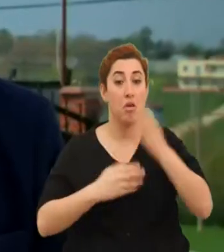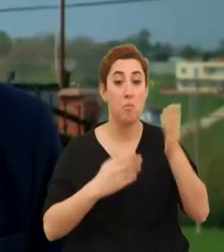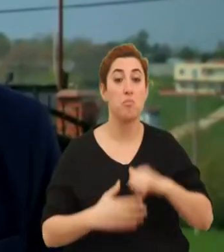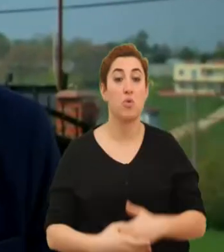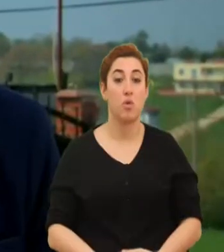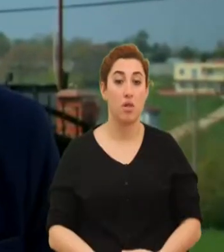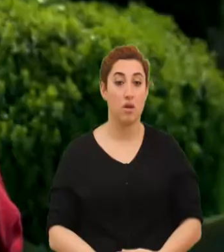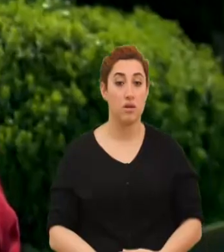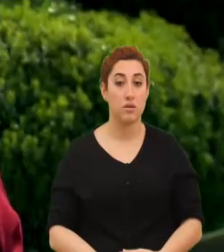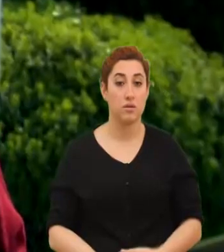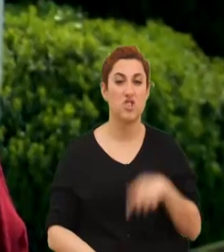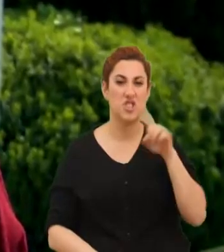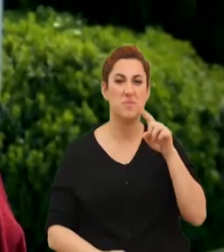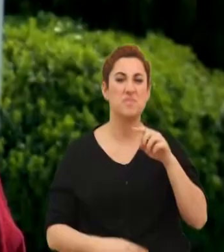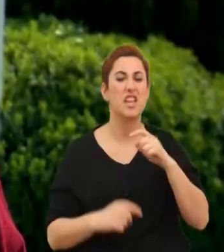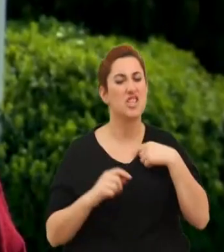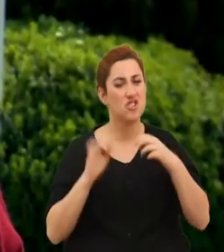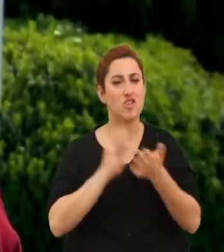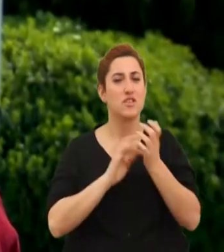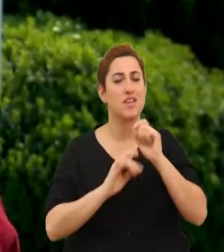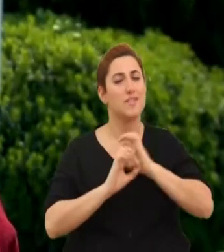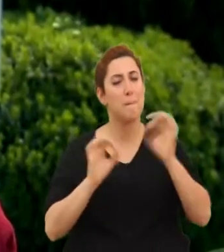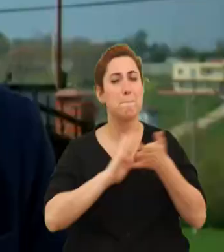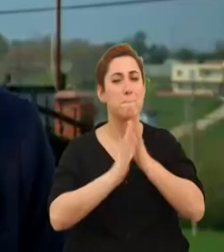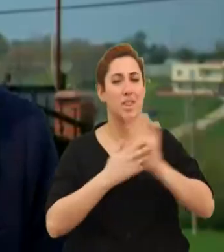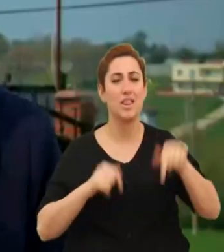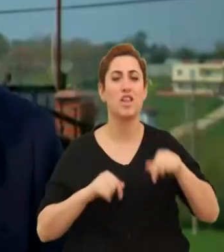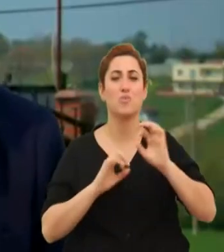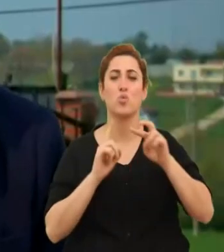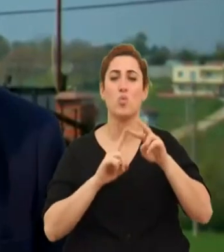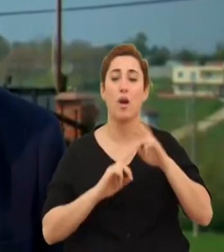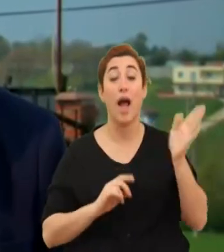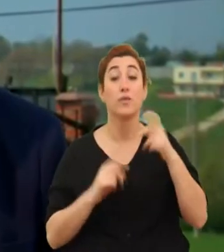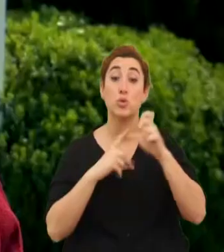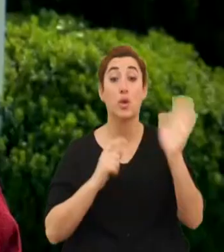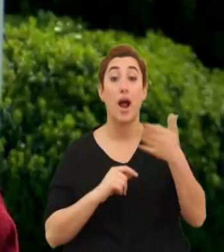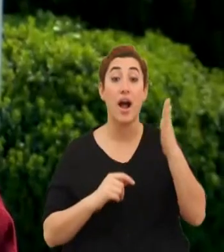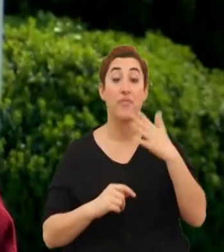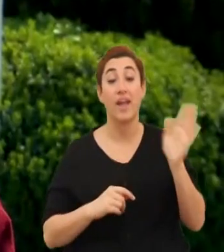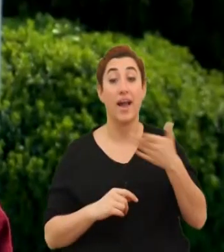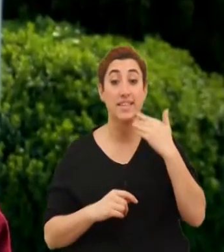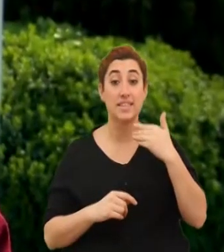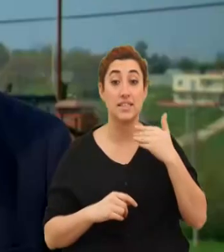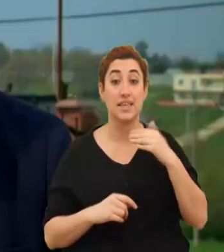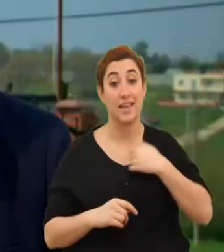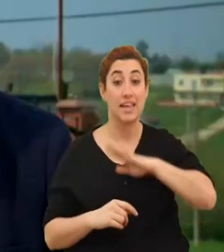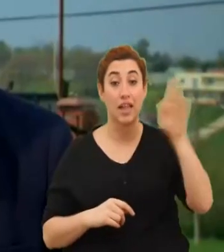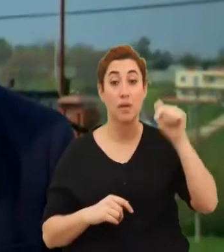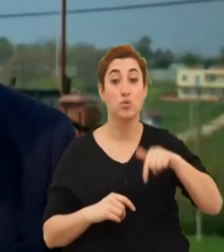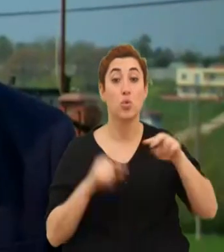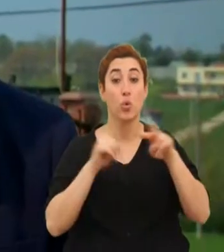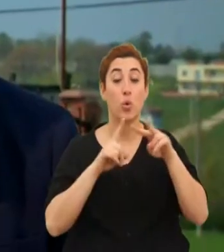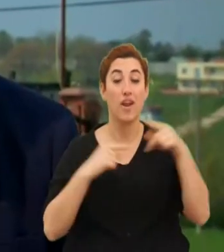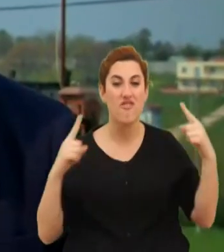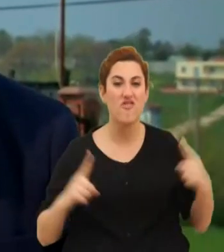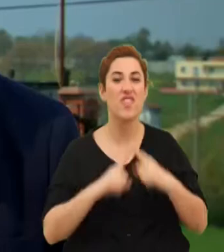dolaş. Bu sefer ipini çektik bu Nurhan. Zahar. Hadi Şükrü hadi. Hadi gidelim de şu